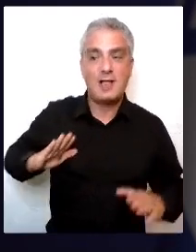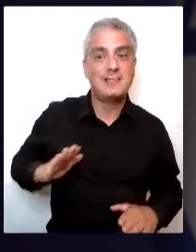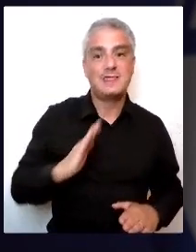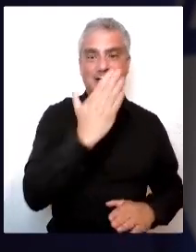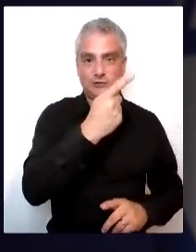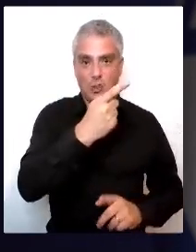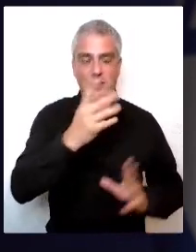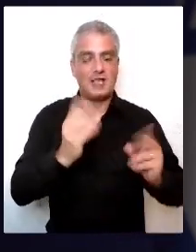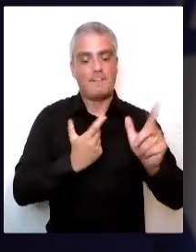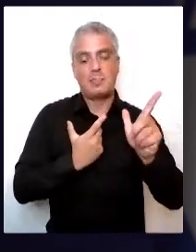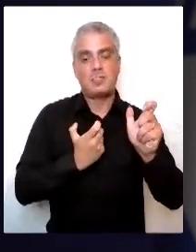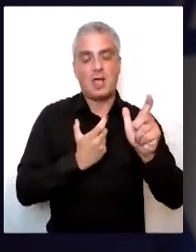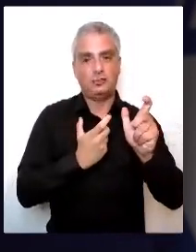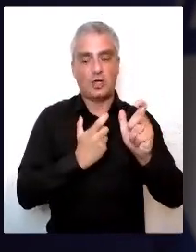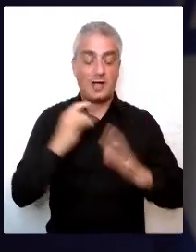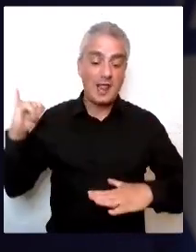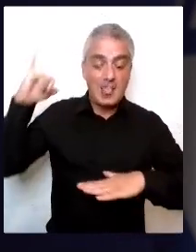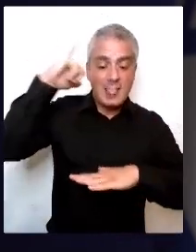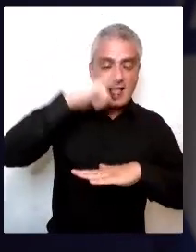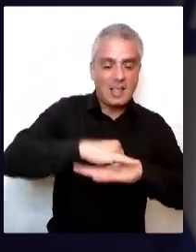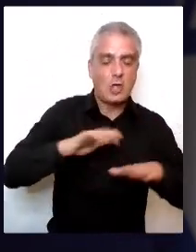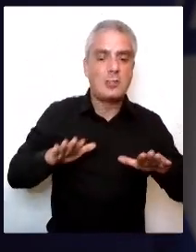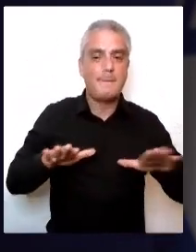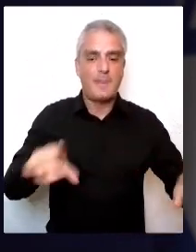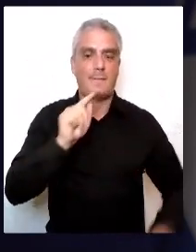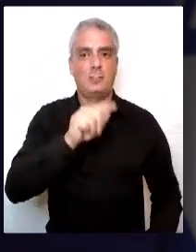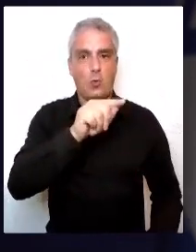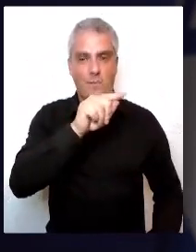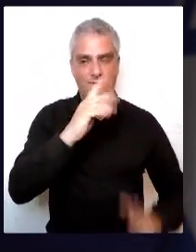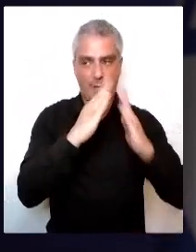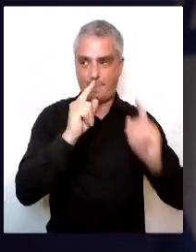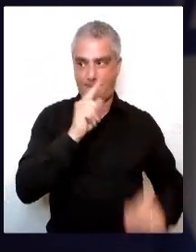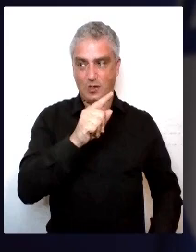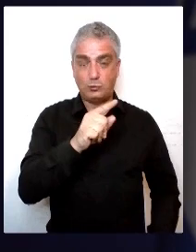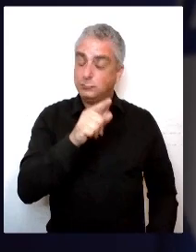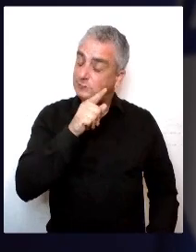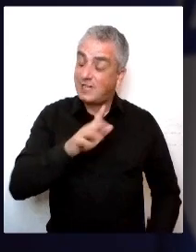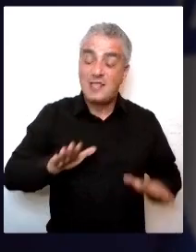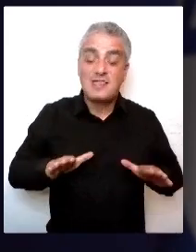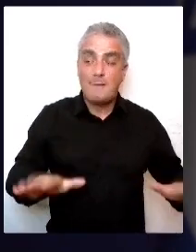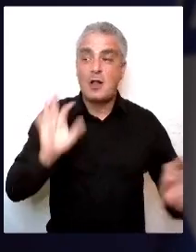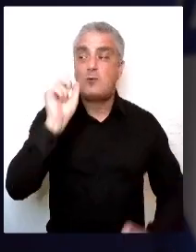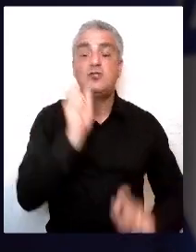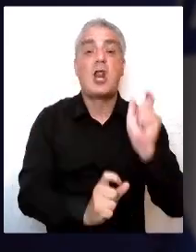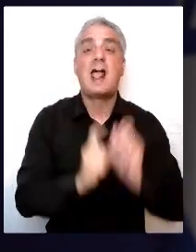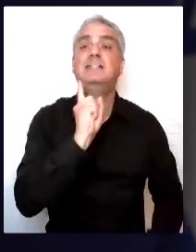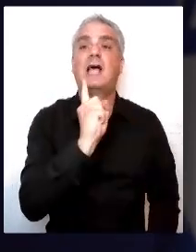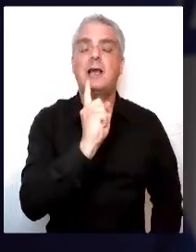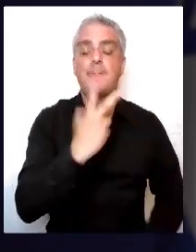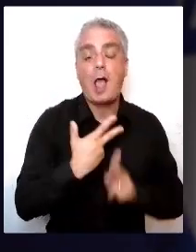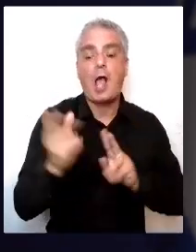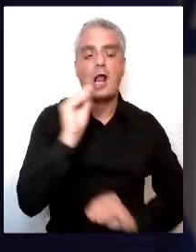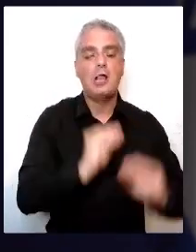עם אמצעי לחימה לנחות בנמל התעופה האזרחי בבהירות זהו נמל תעופה אזרחי לשימוש